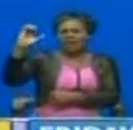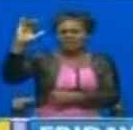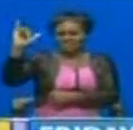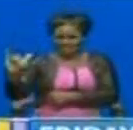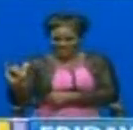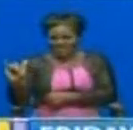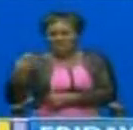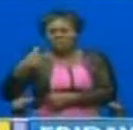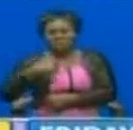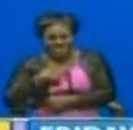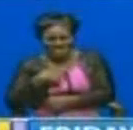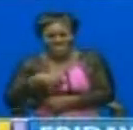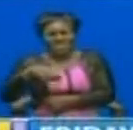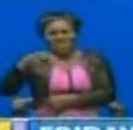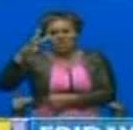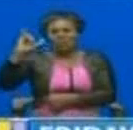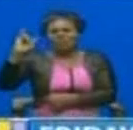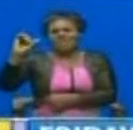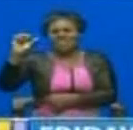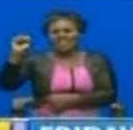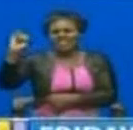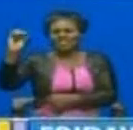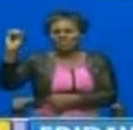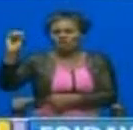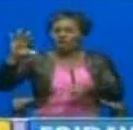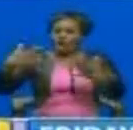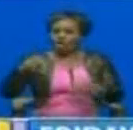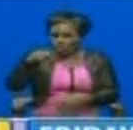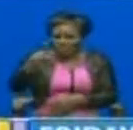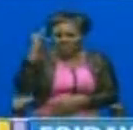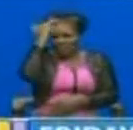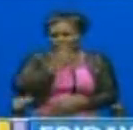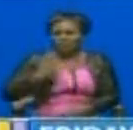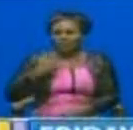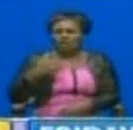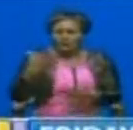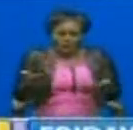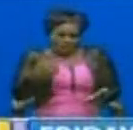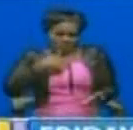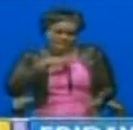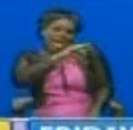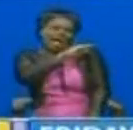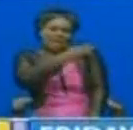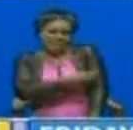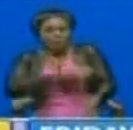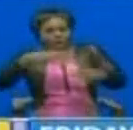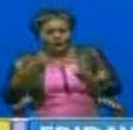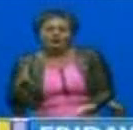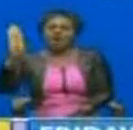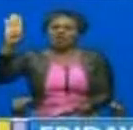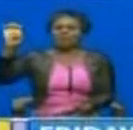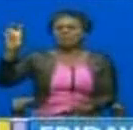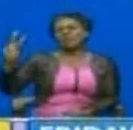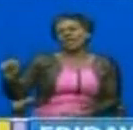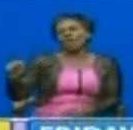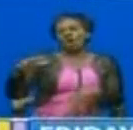ni kwa Willis Nunguru. Ama unaweza kuwa Ifono Kuara. Mimi ni kwa anaitwa nani? Jonah Lanamu. Ama Penny Kitili. Ama Penny Kitili. Ama ukuwe